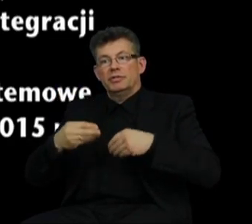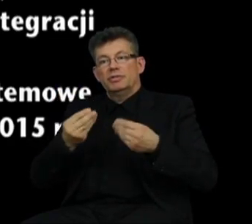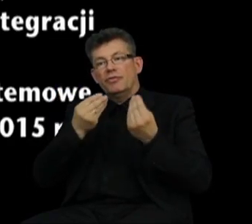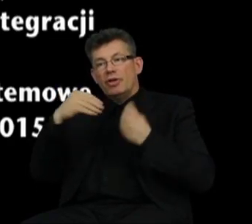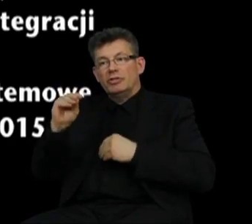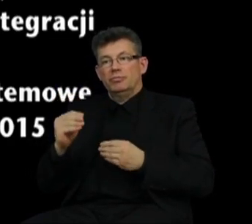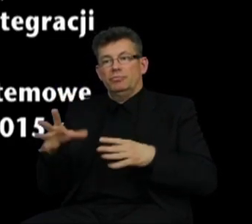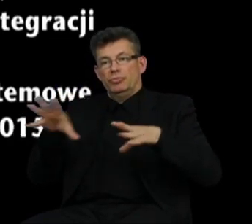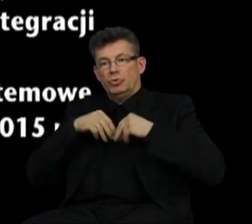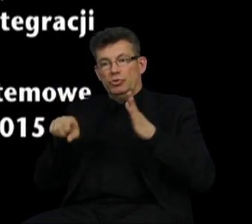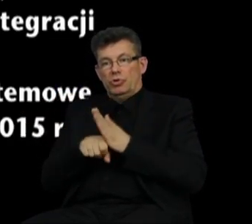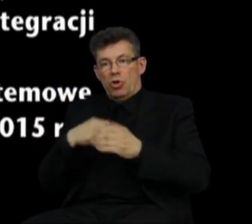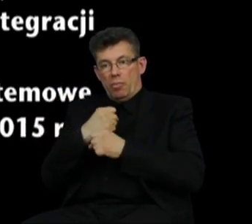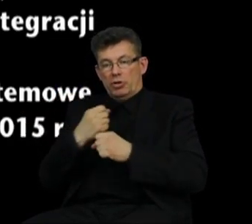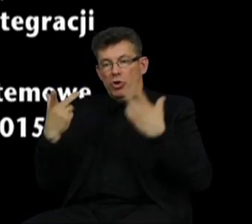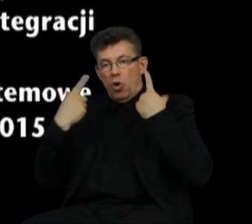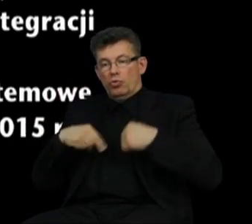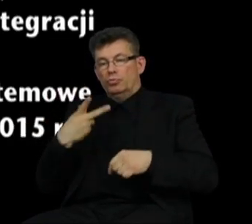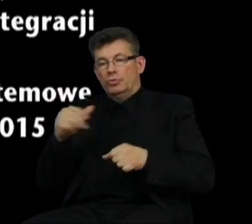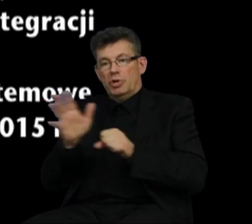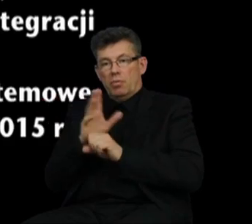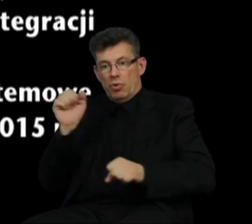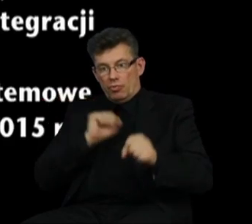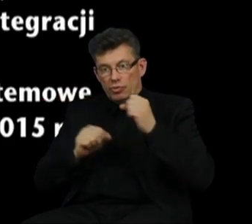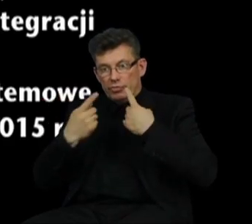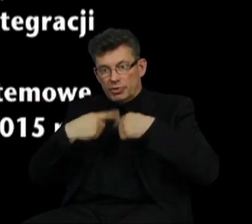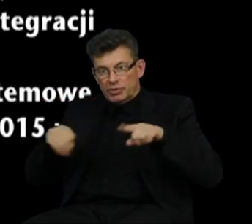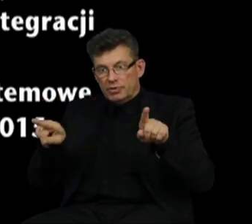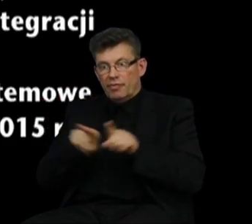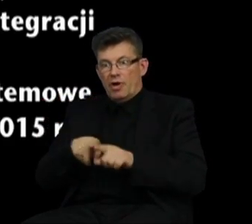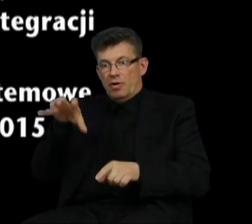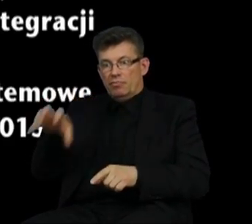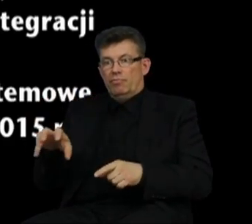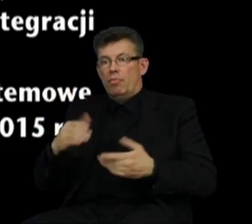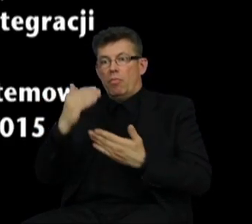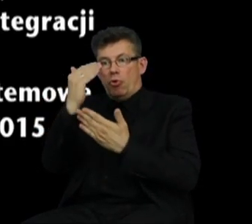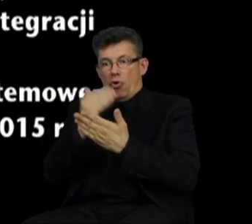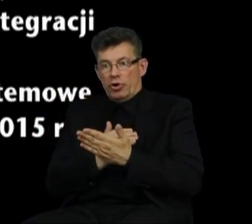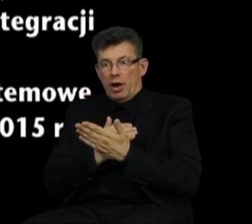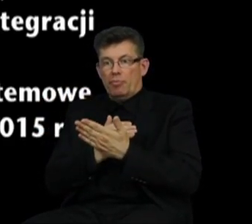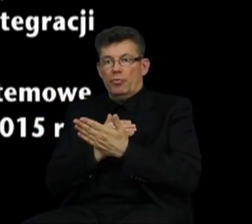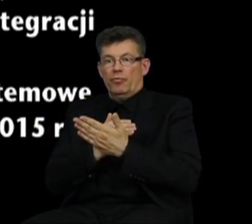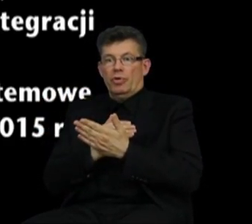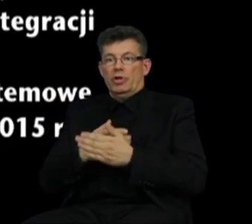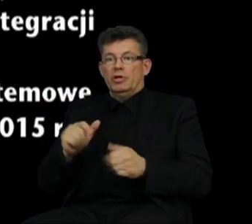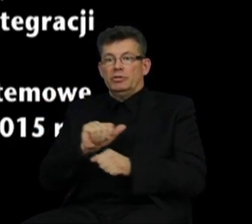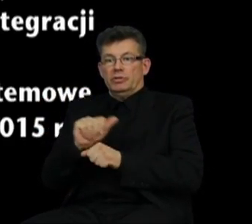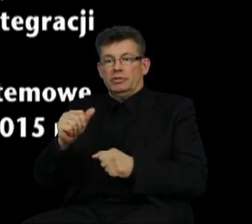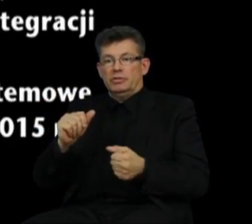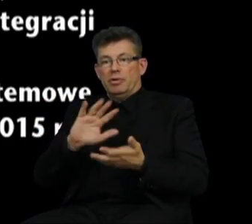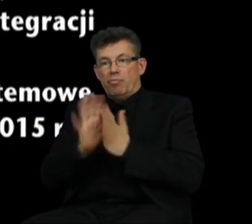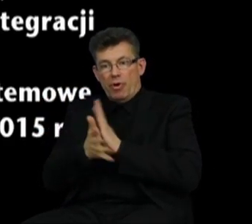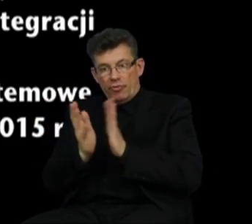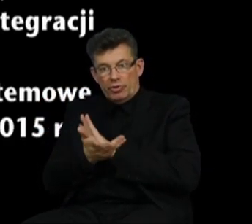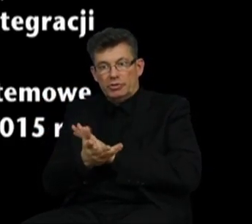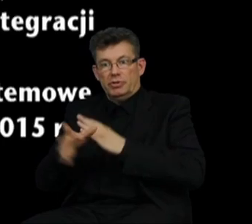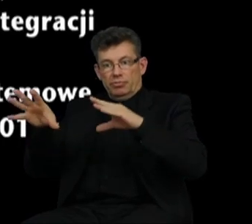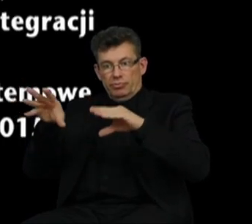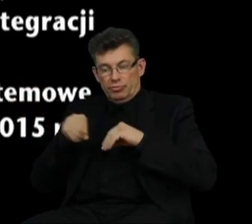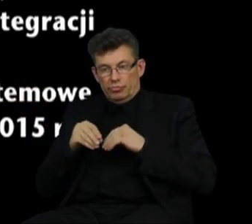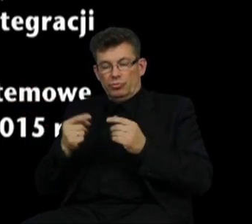niepełnosprawnych, realizowany w ramach programu operacyjnego Kapitał Ludzki Priorytetu 1 Zatrudnienie i Integracja Społeczna,